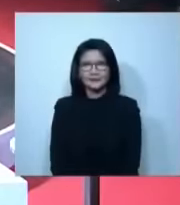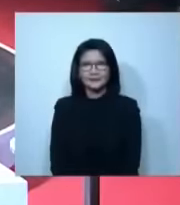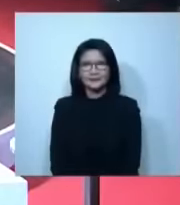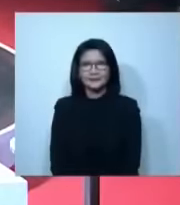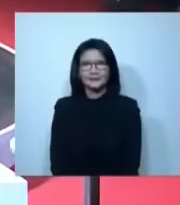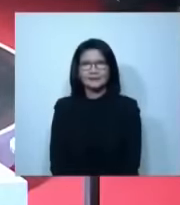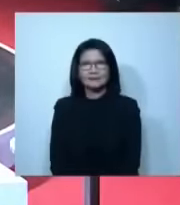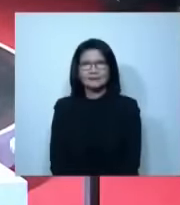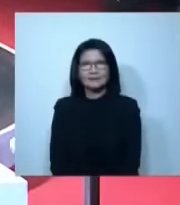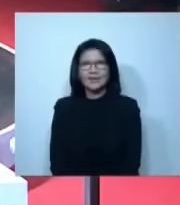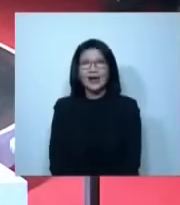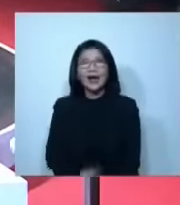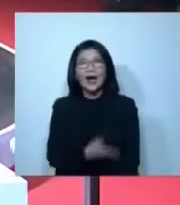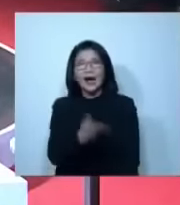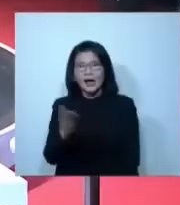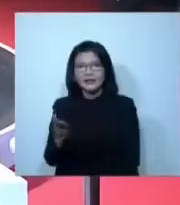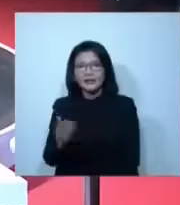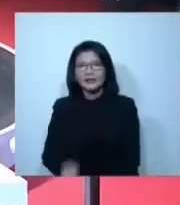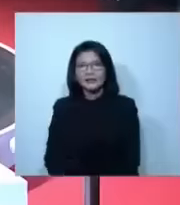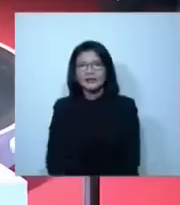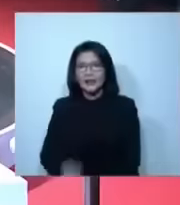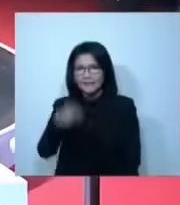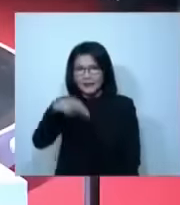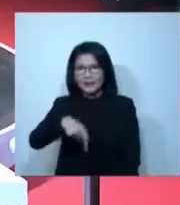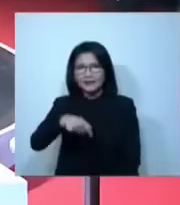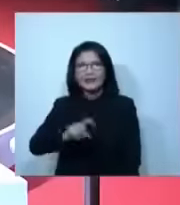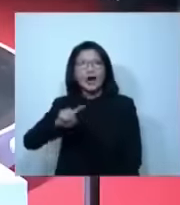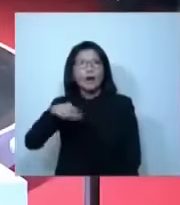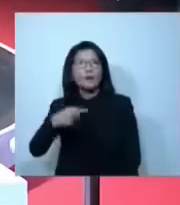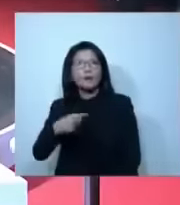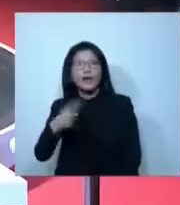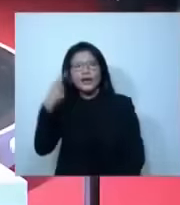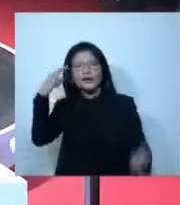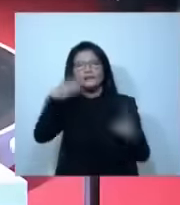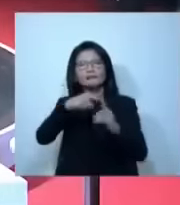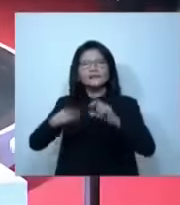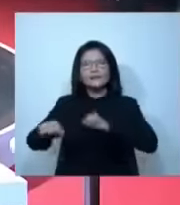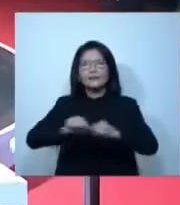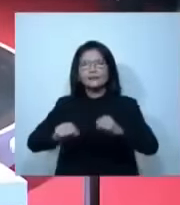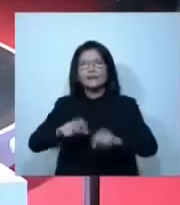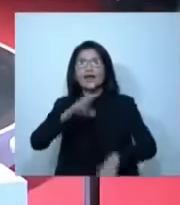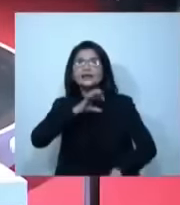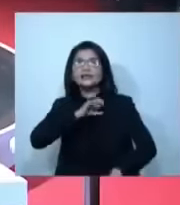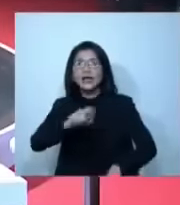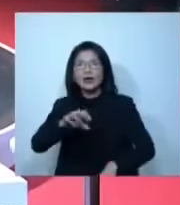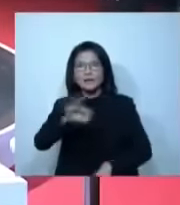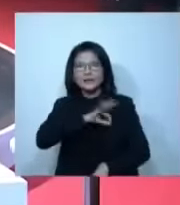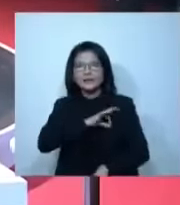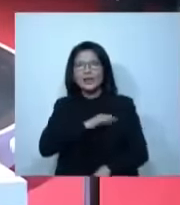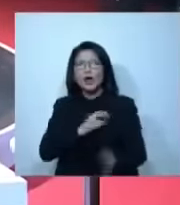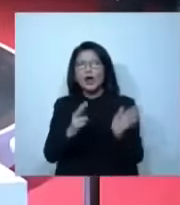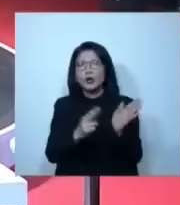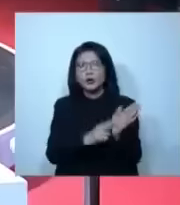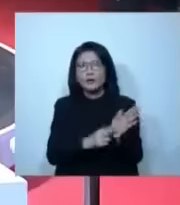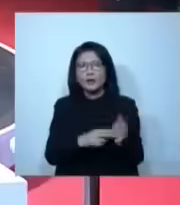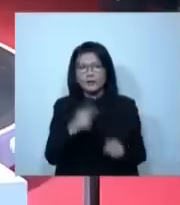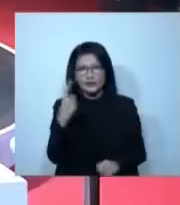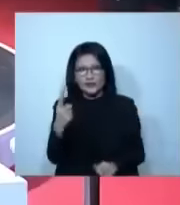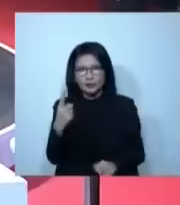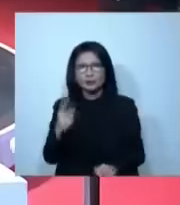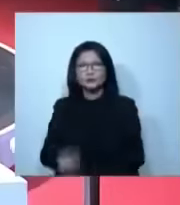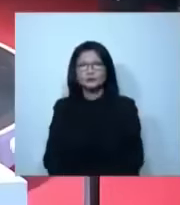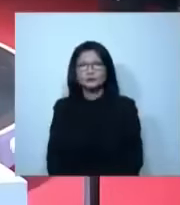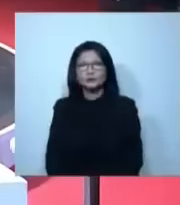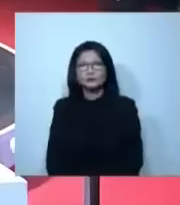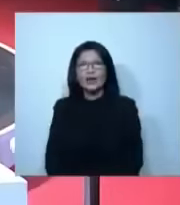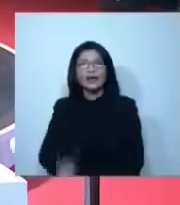Ya, hadirin, jika di segmen pertama kita memulai visi misi dari calon presiden nomor urut 1, maka pada segmen ini